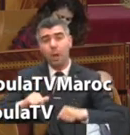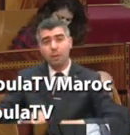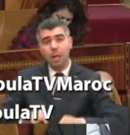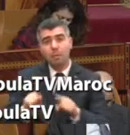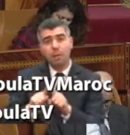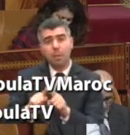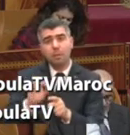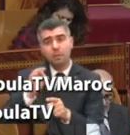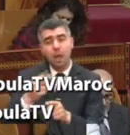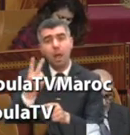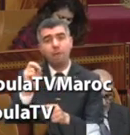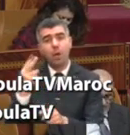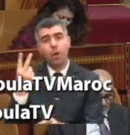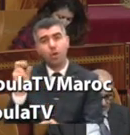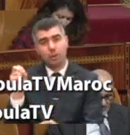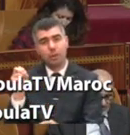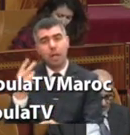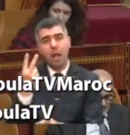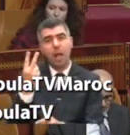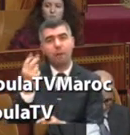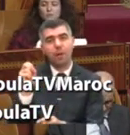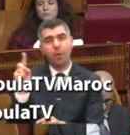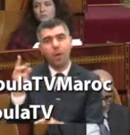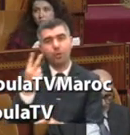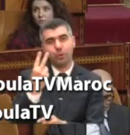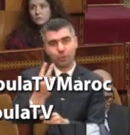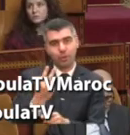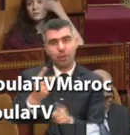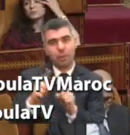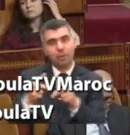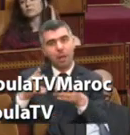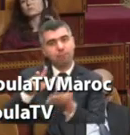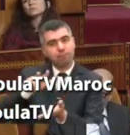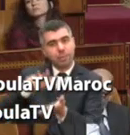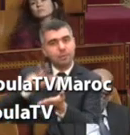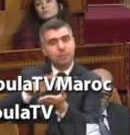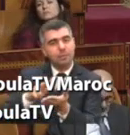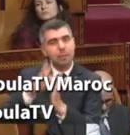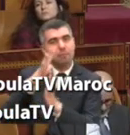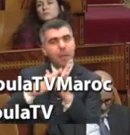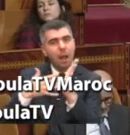بهذا الأفق ديال 2020-2021 من أجل تفعيل هذه الخارطة التي سبق